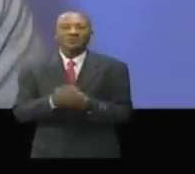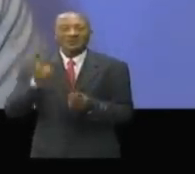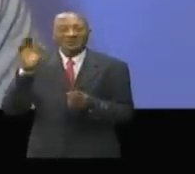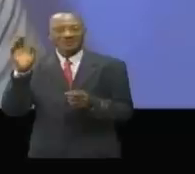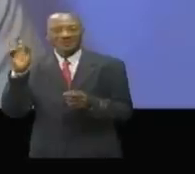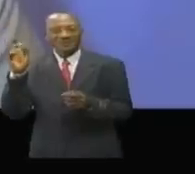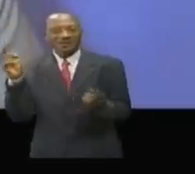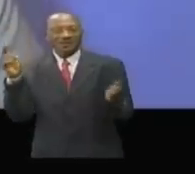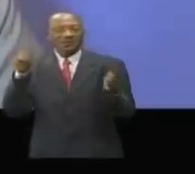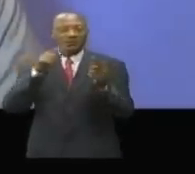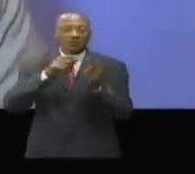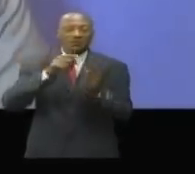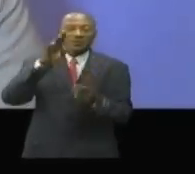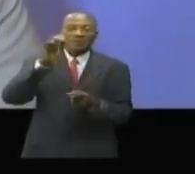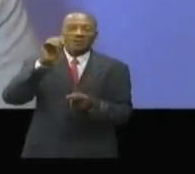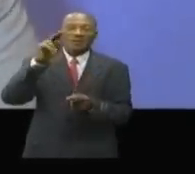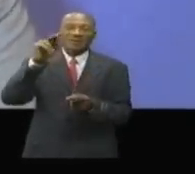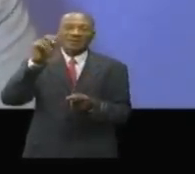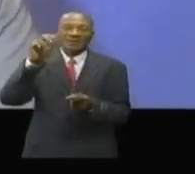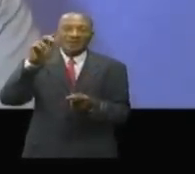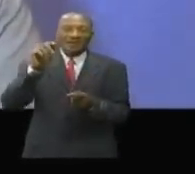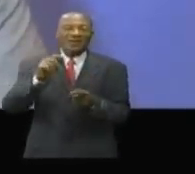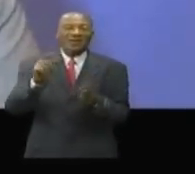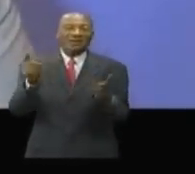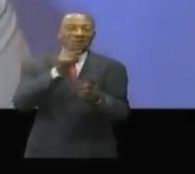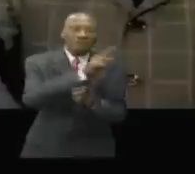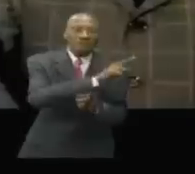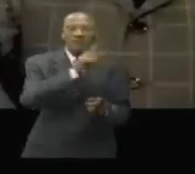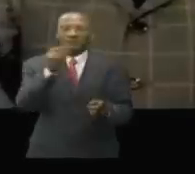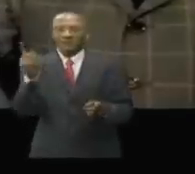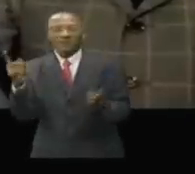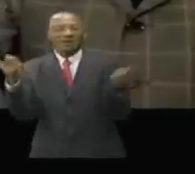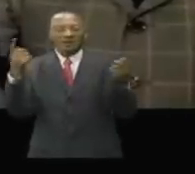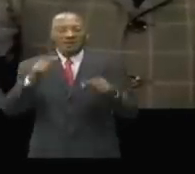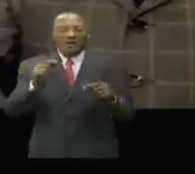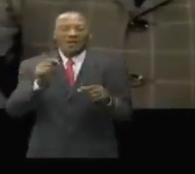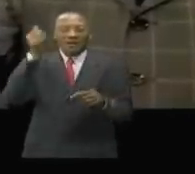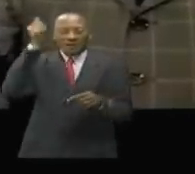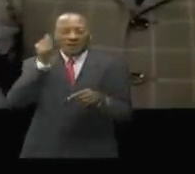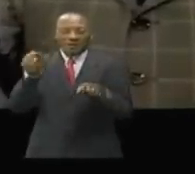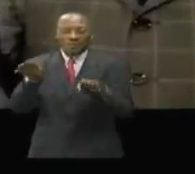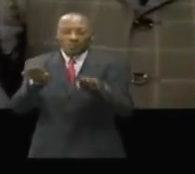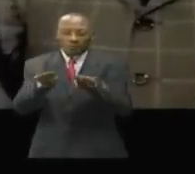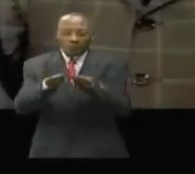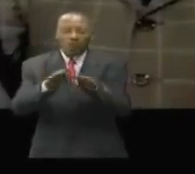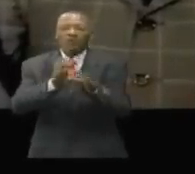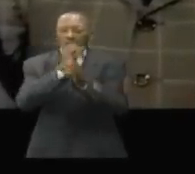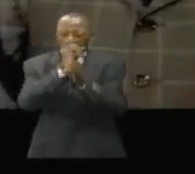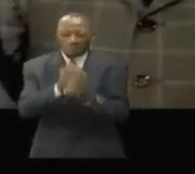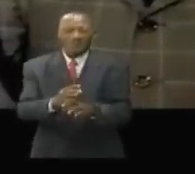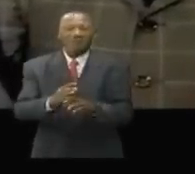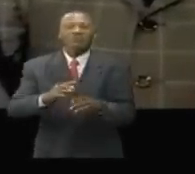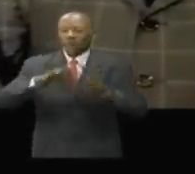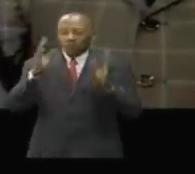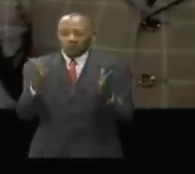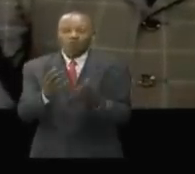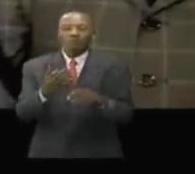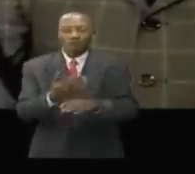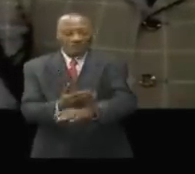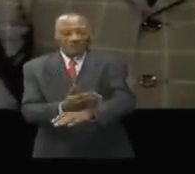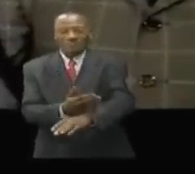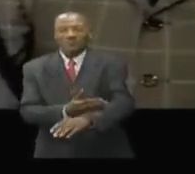et de Banana à Kinshasa lorsque le port sera érigé. On a échangé essentiellement ensemble de manière à ce qu'on